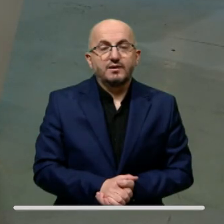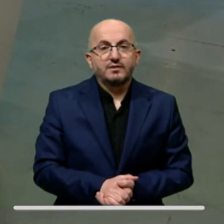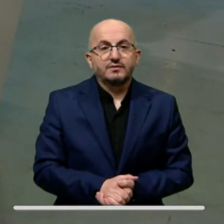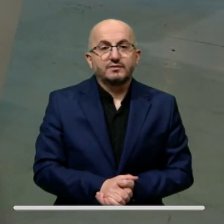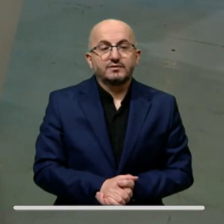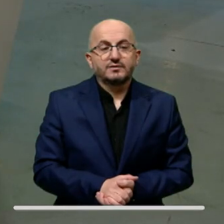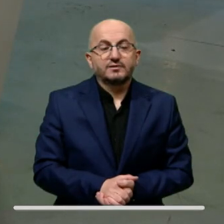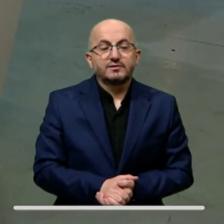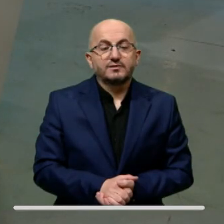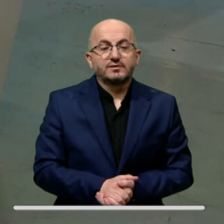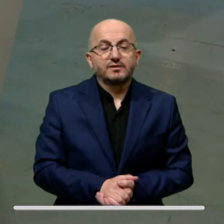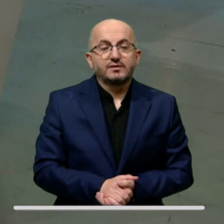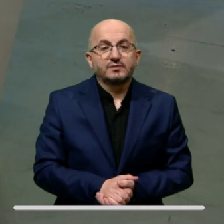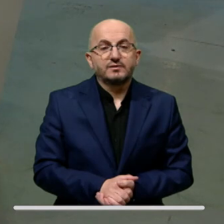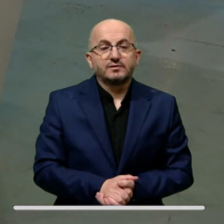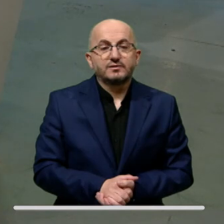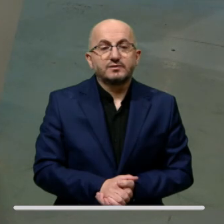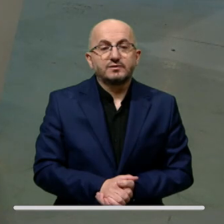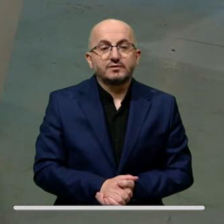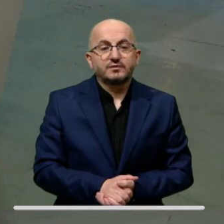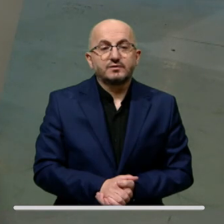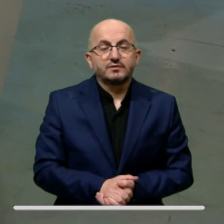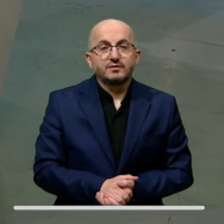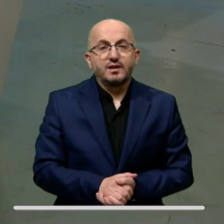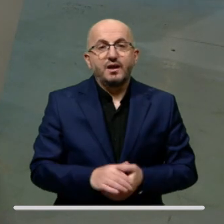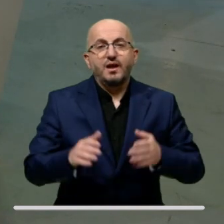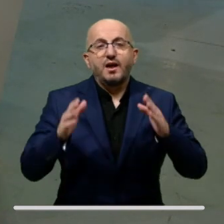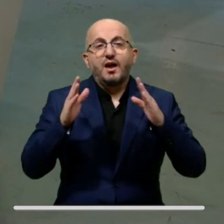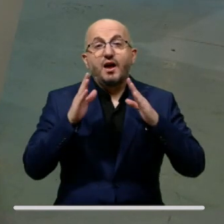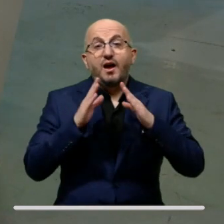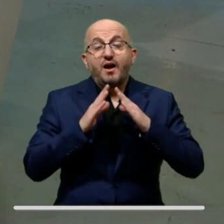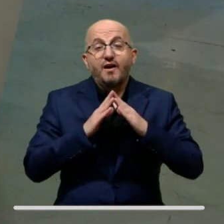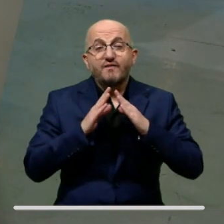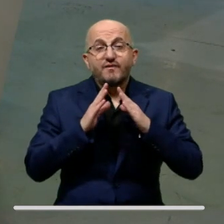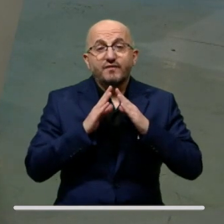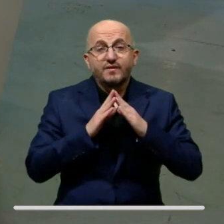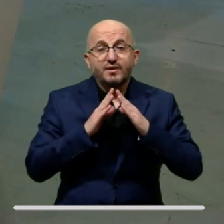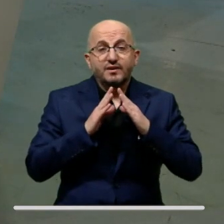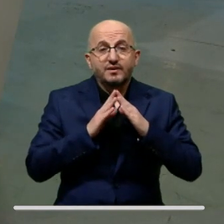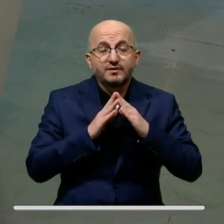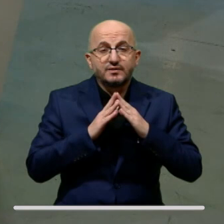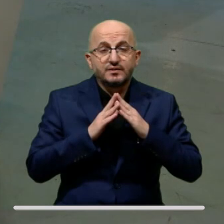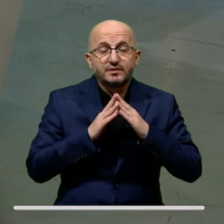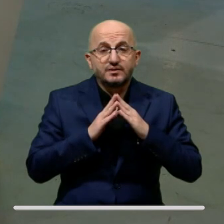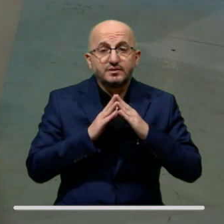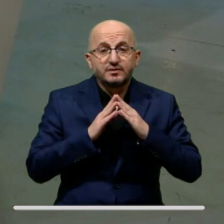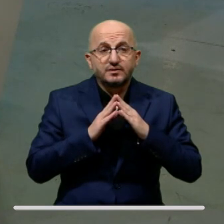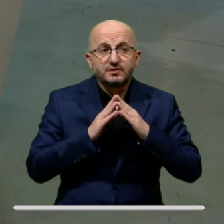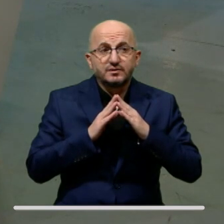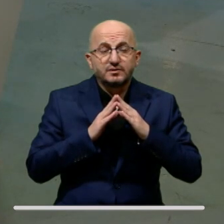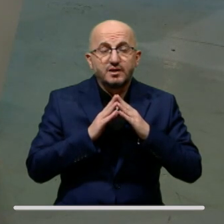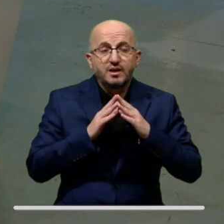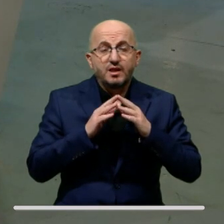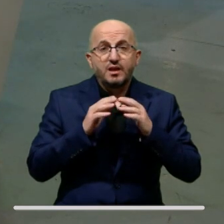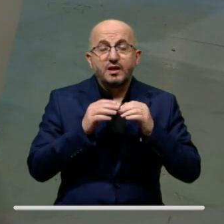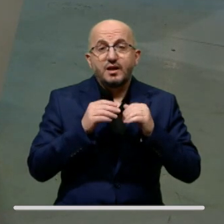Şener Bey. Evimizde Fahri olarak hanımla ben yan yana, yani aramızda ayrı bir hizada